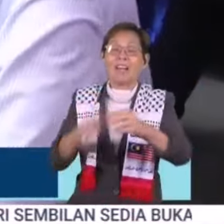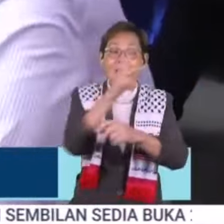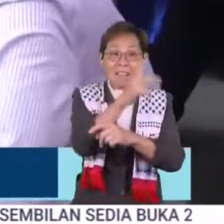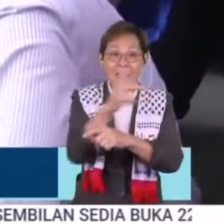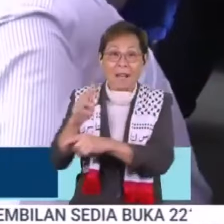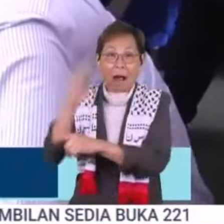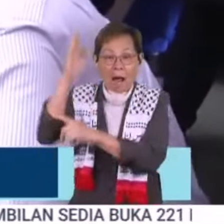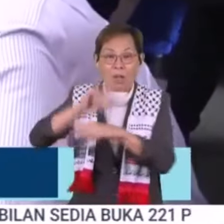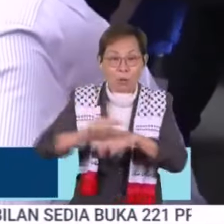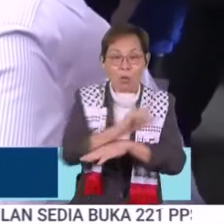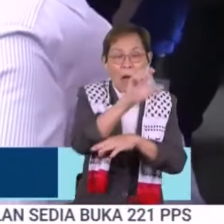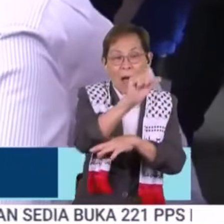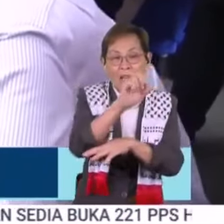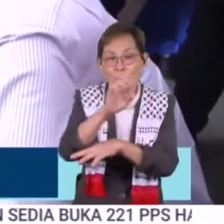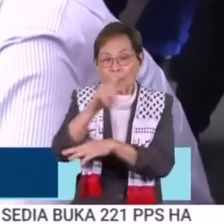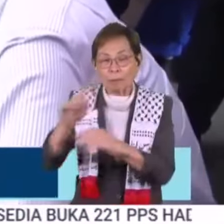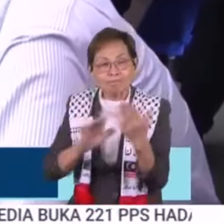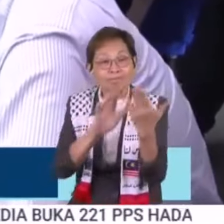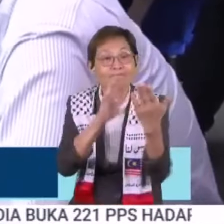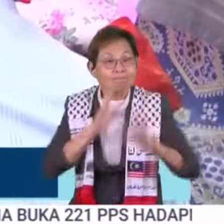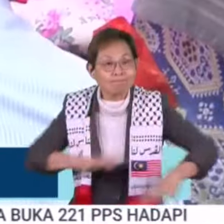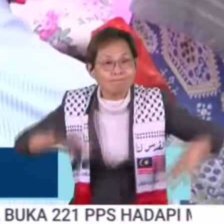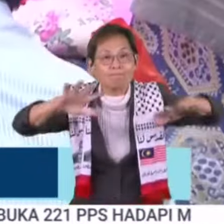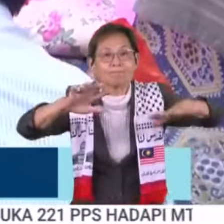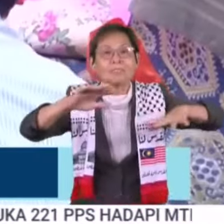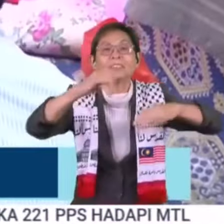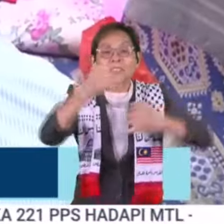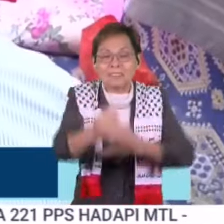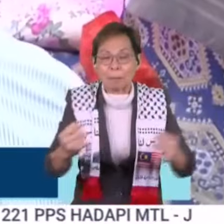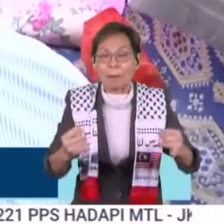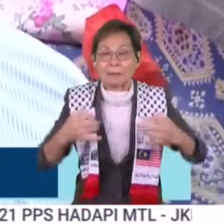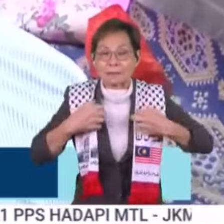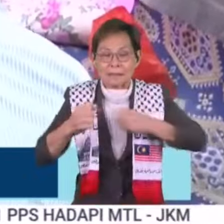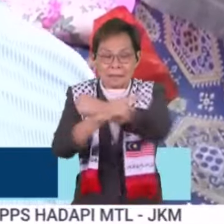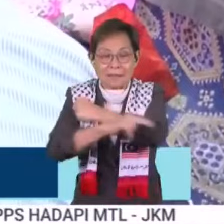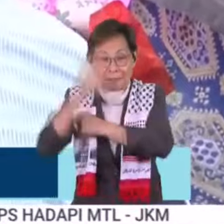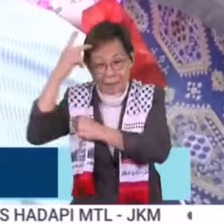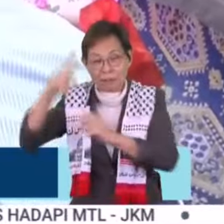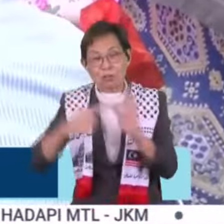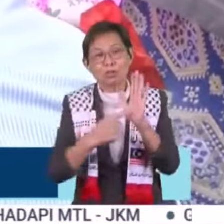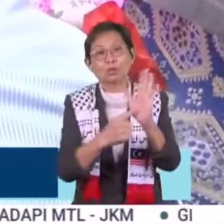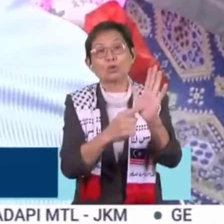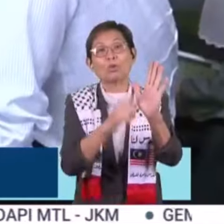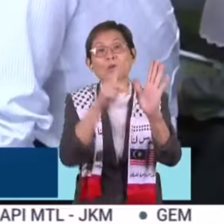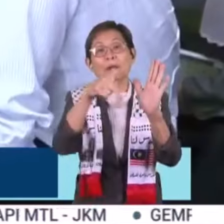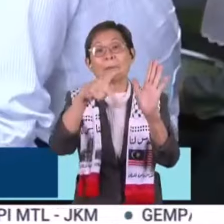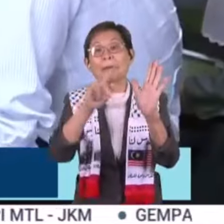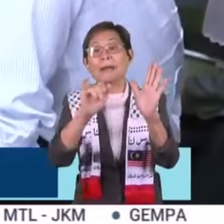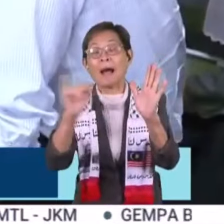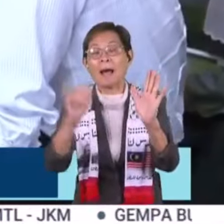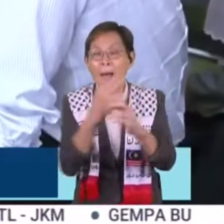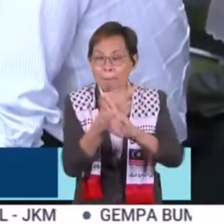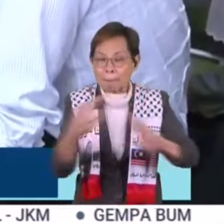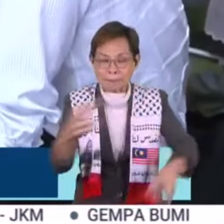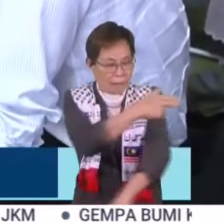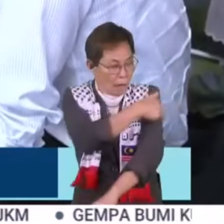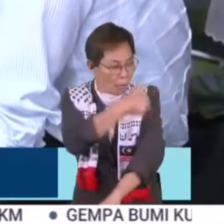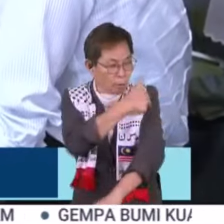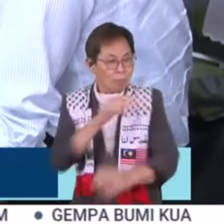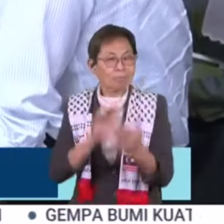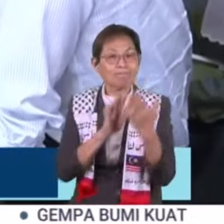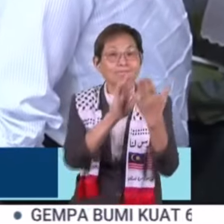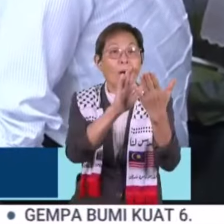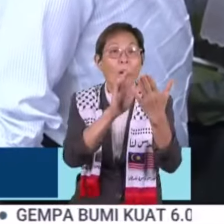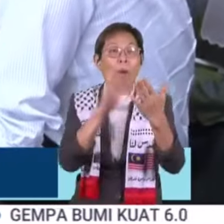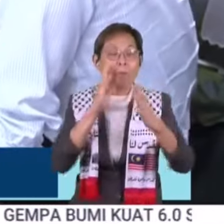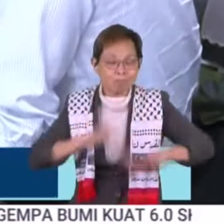KKM akan menggunakan SOP menghadapi banjir Jabatan Kesihatan Negeri Kelantan sebagai tanda aras persediaan fasiliti kesihatan menghadapi